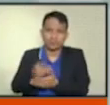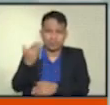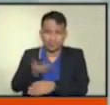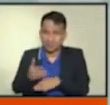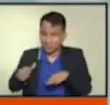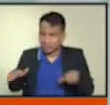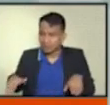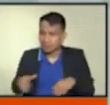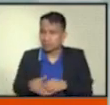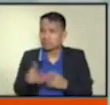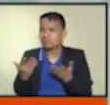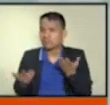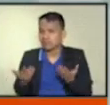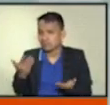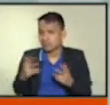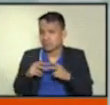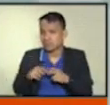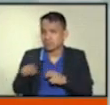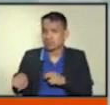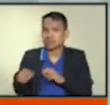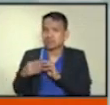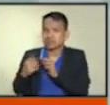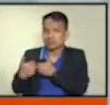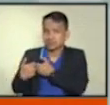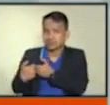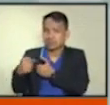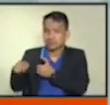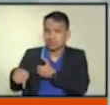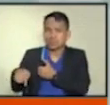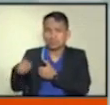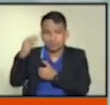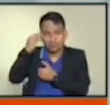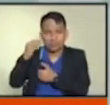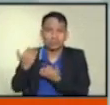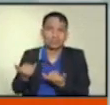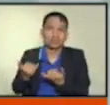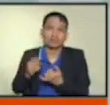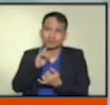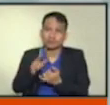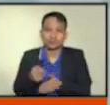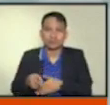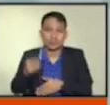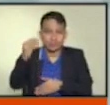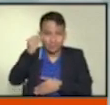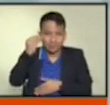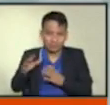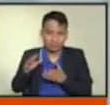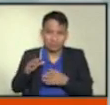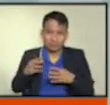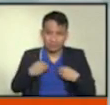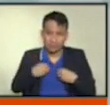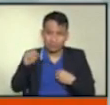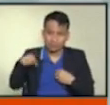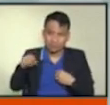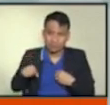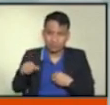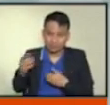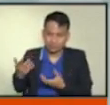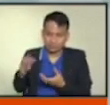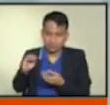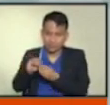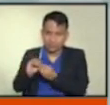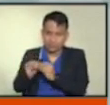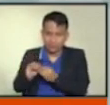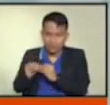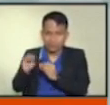ni Marcore, maliban na lamang kung meron kayong relasyon. In this case, meron talaga kasi may pag-amin na kay Marcore, plus meron pa yung chup-chup na halika